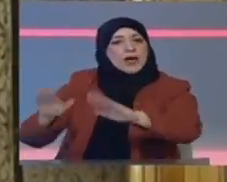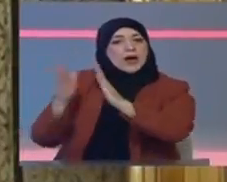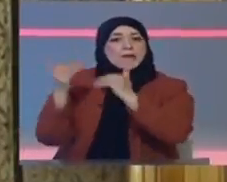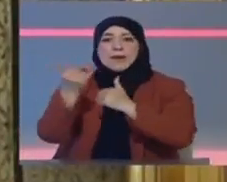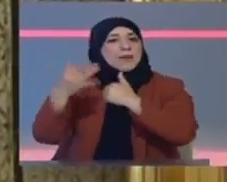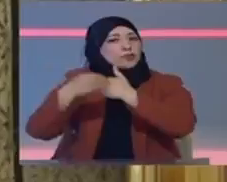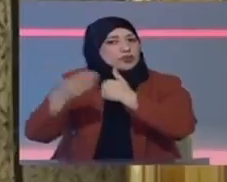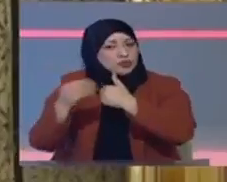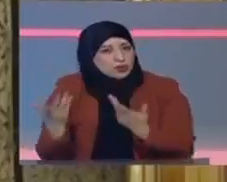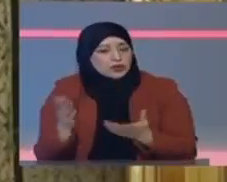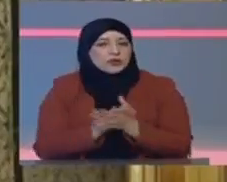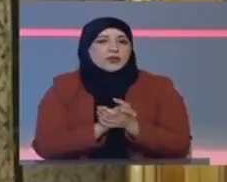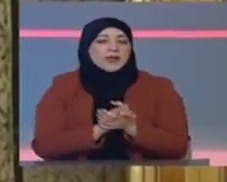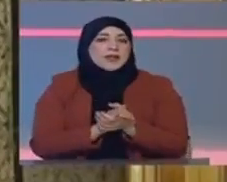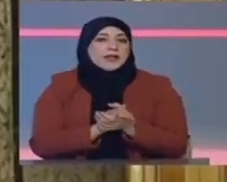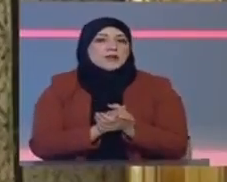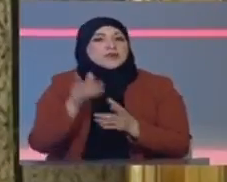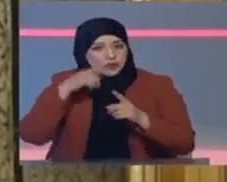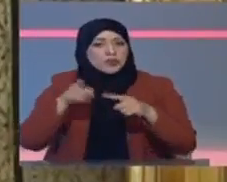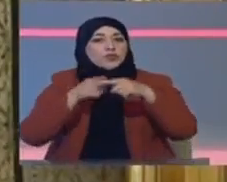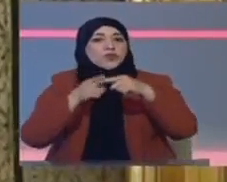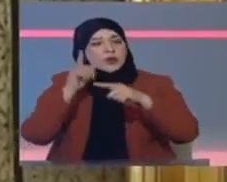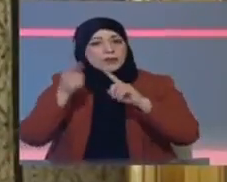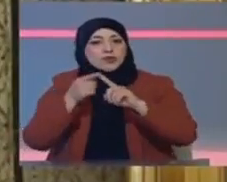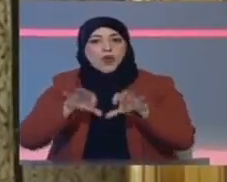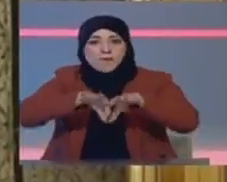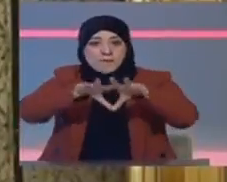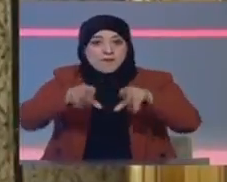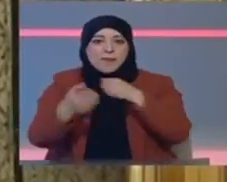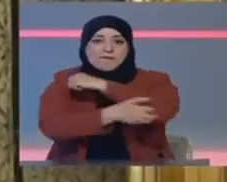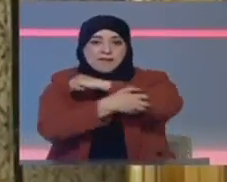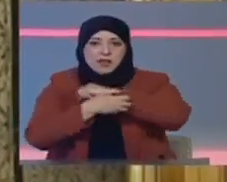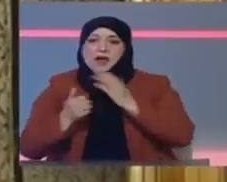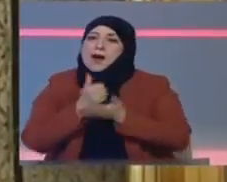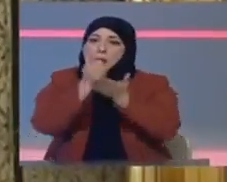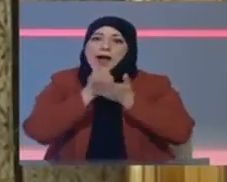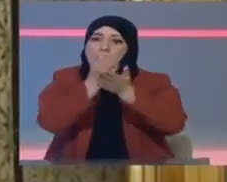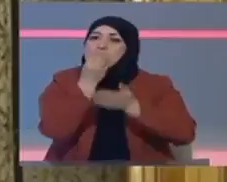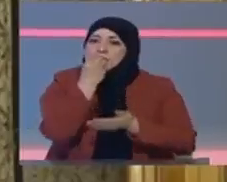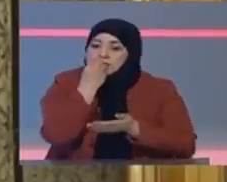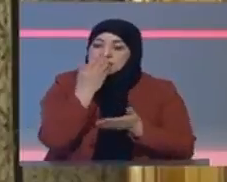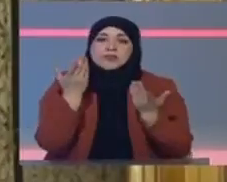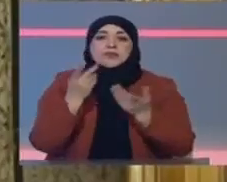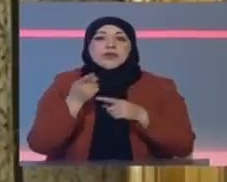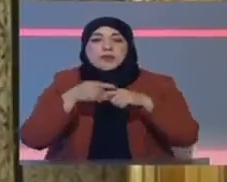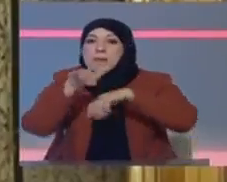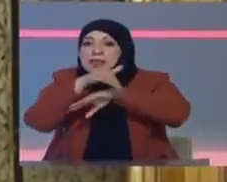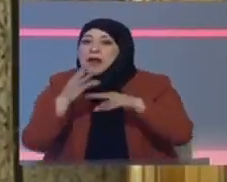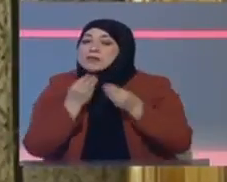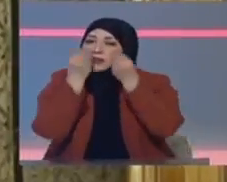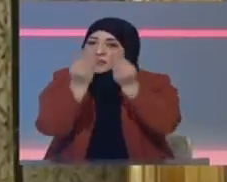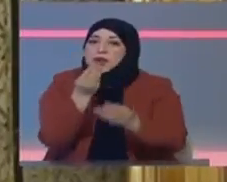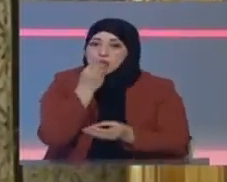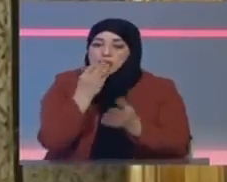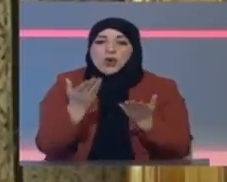سموه ال البشتون بالفئات المفكره والمهمشه وكذلك في حاجه الى